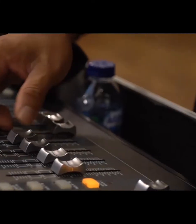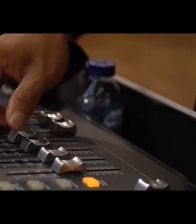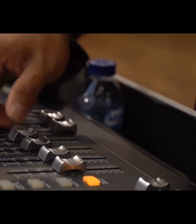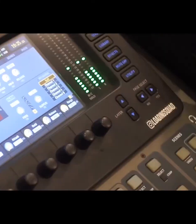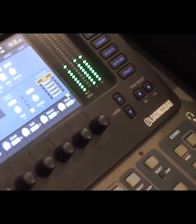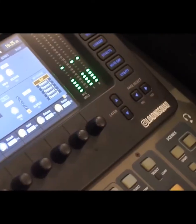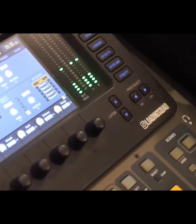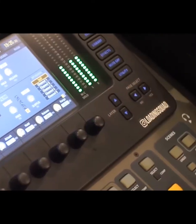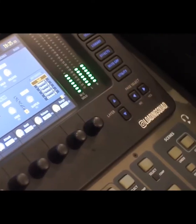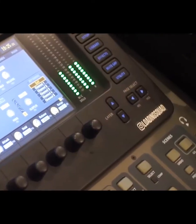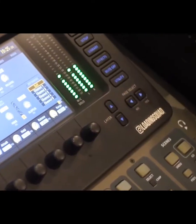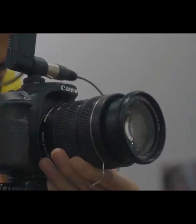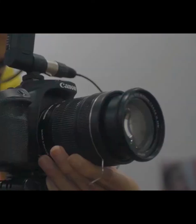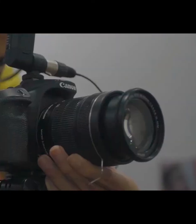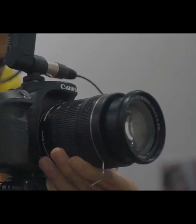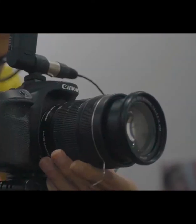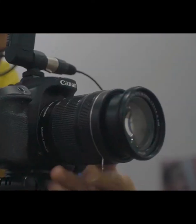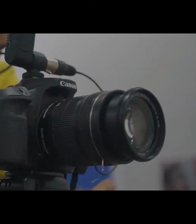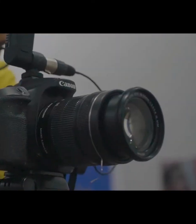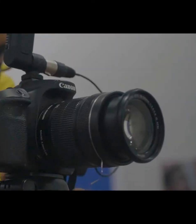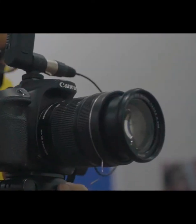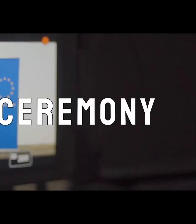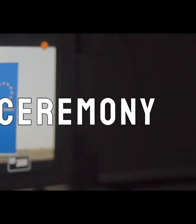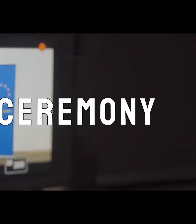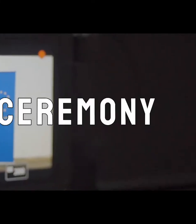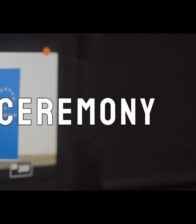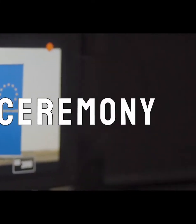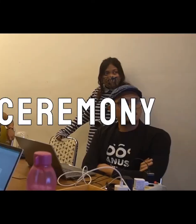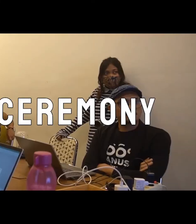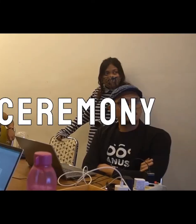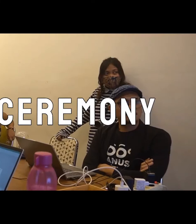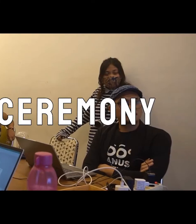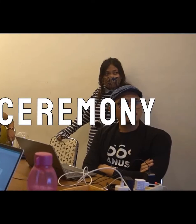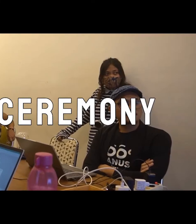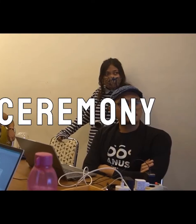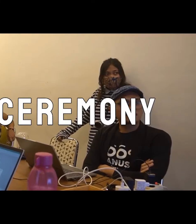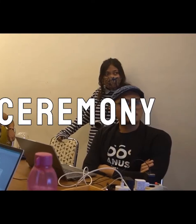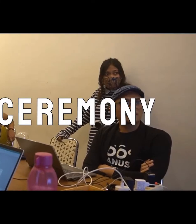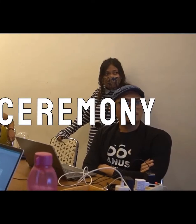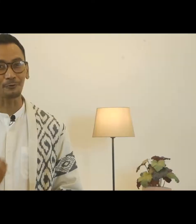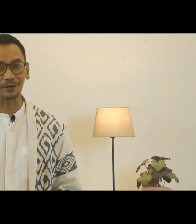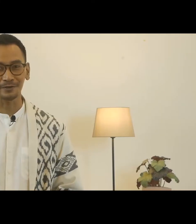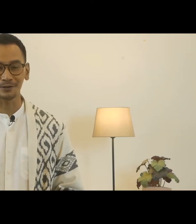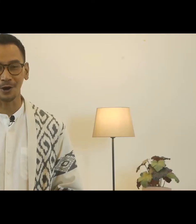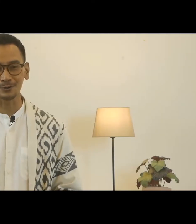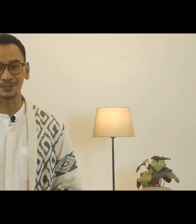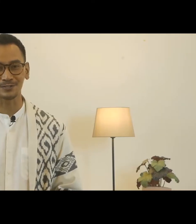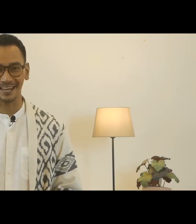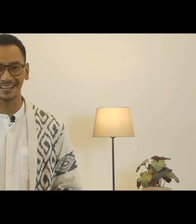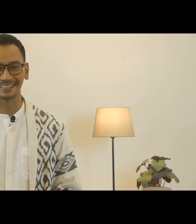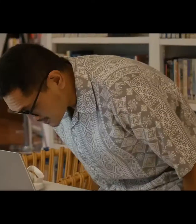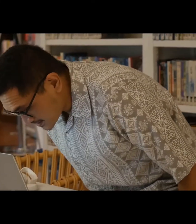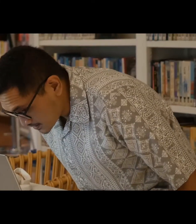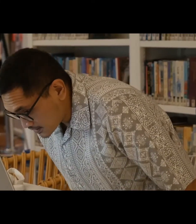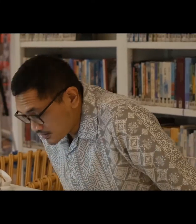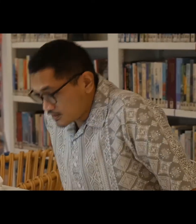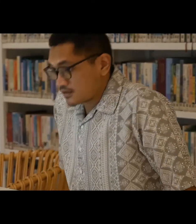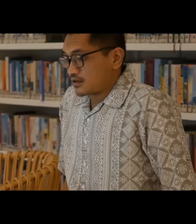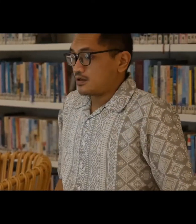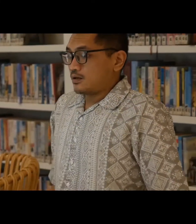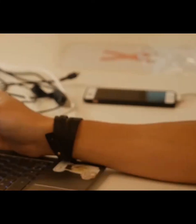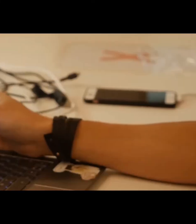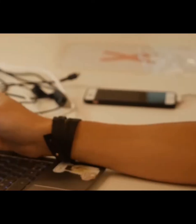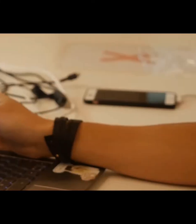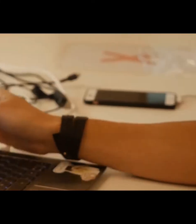Welcome to the 5th edition of 100% Manusia Film Festival. I'm Farid Ardian and I will be your host today.